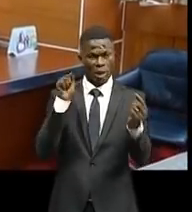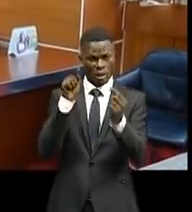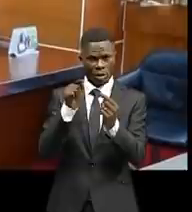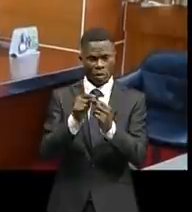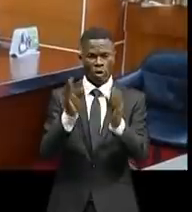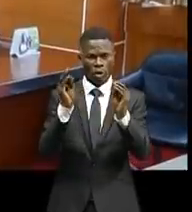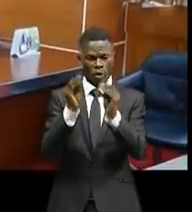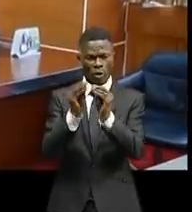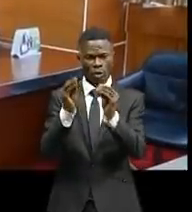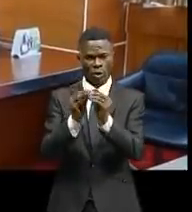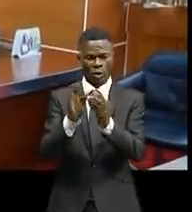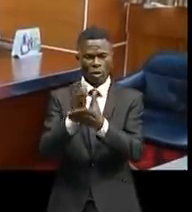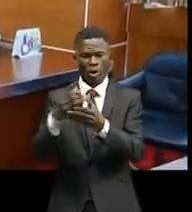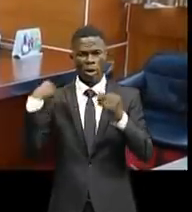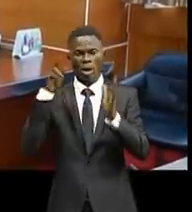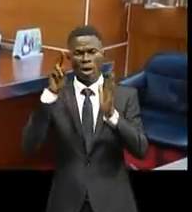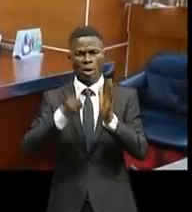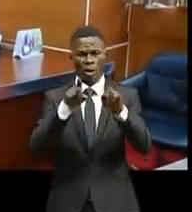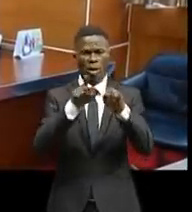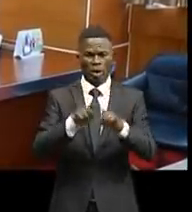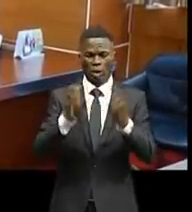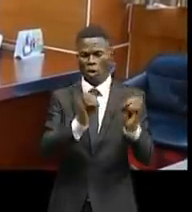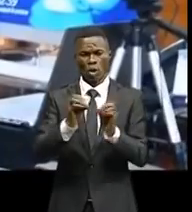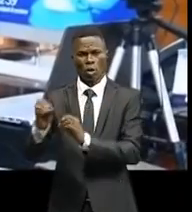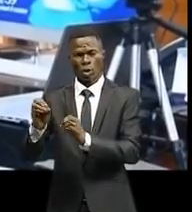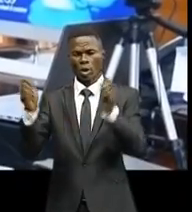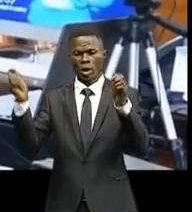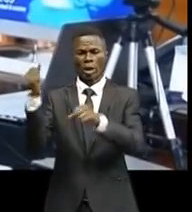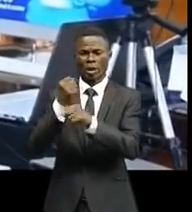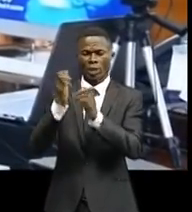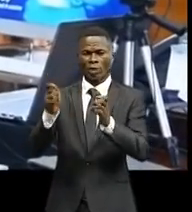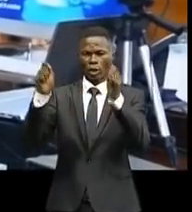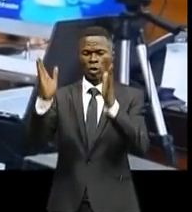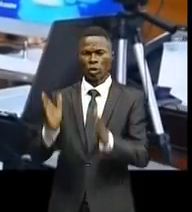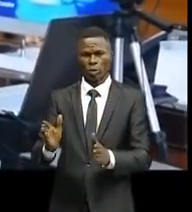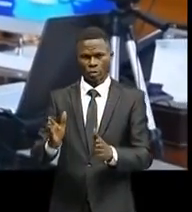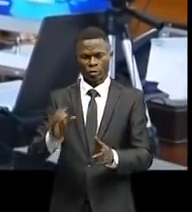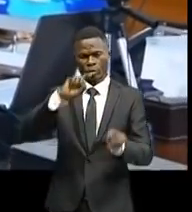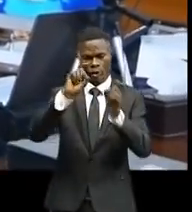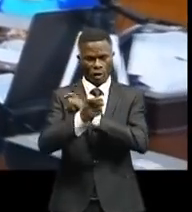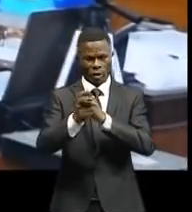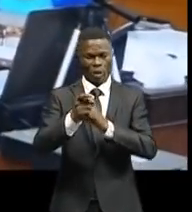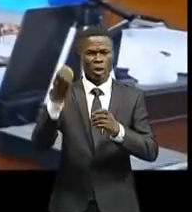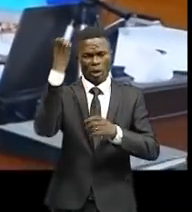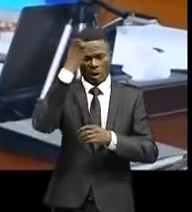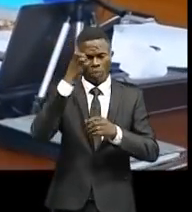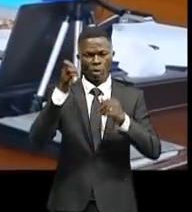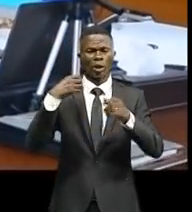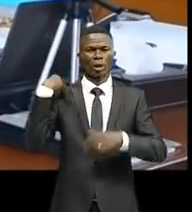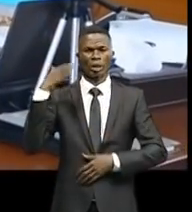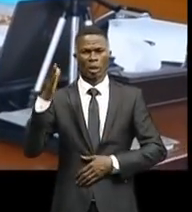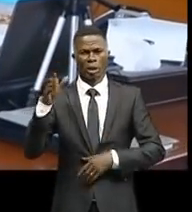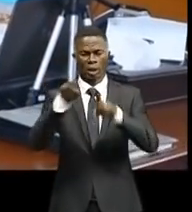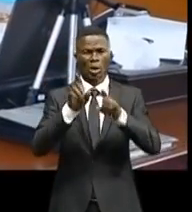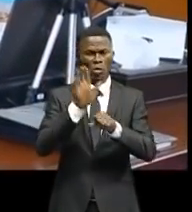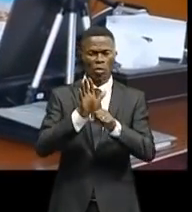d'une concertation entre le gouvernement et les organisations professionnelles, à la modernisation des médias publics et